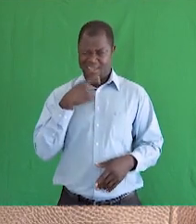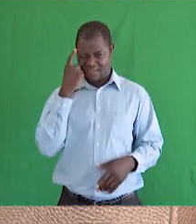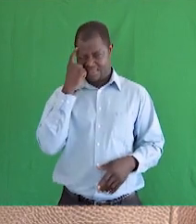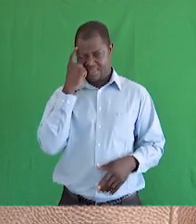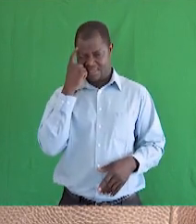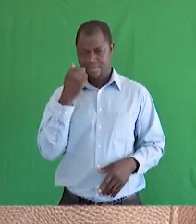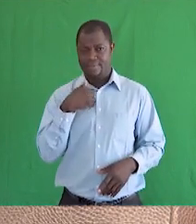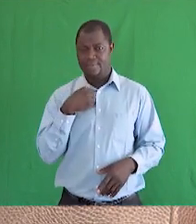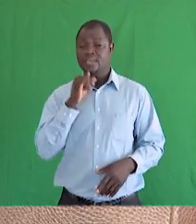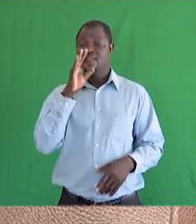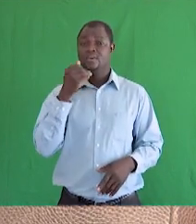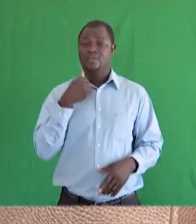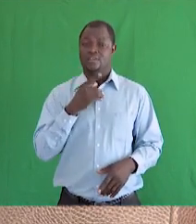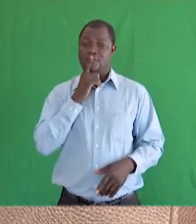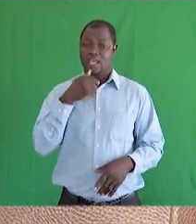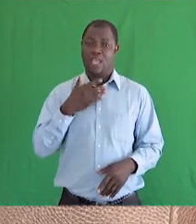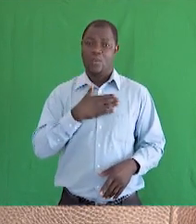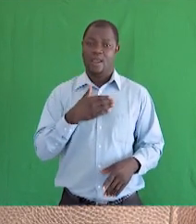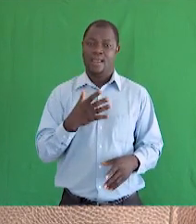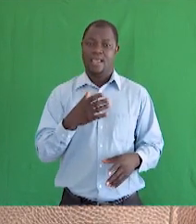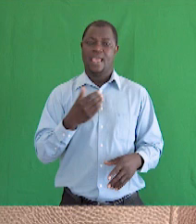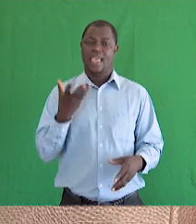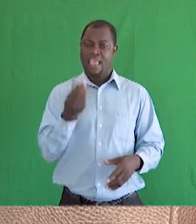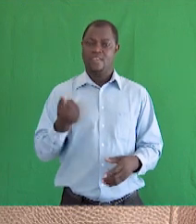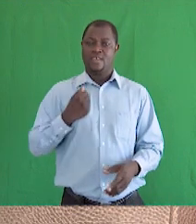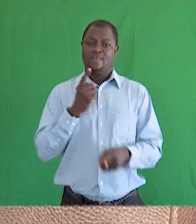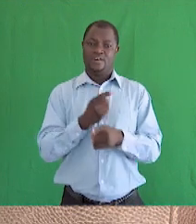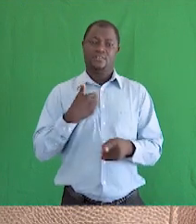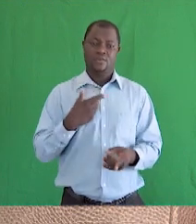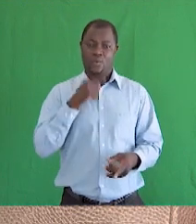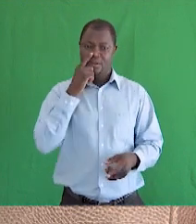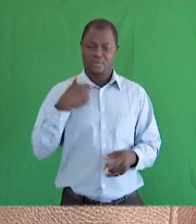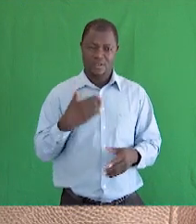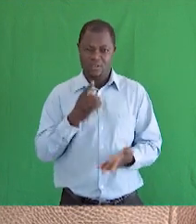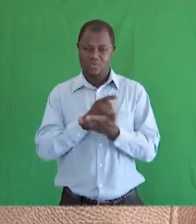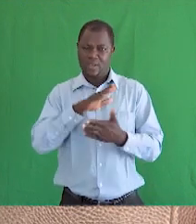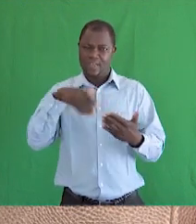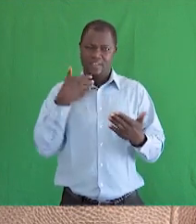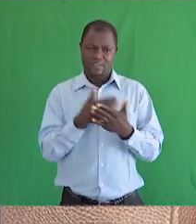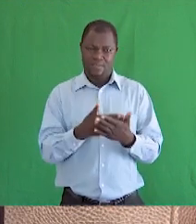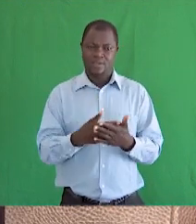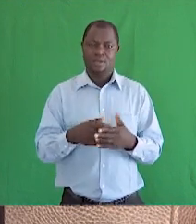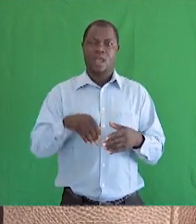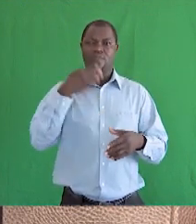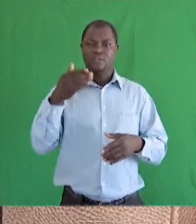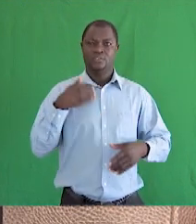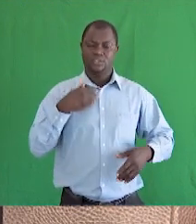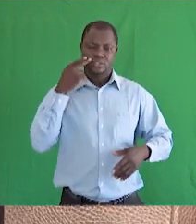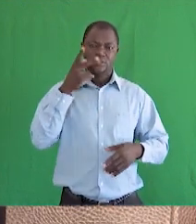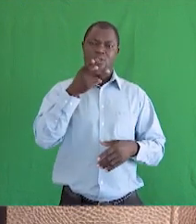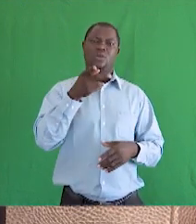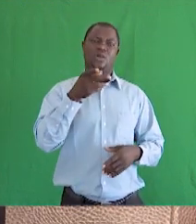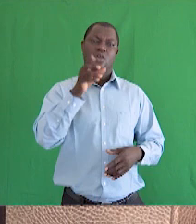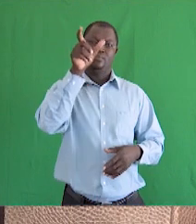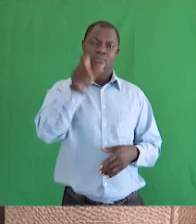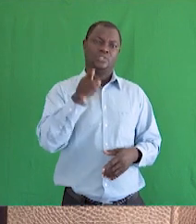ndinoita ndikati ndiruda kufambidzana nemunhu pandichafamba naye tichida kusvika kwatiri kusvika ndopa ndichaona kuti uyu